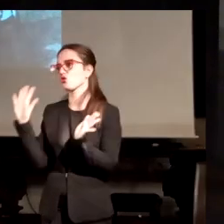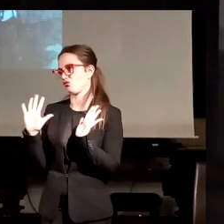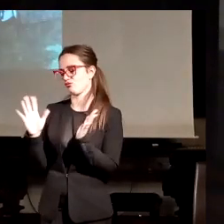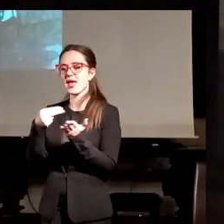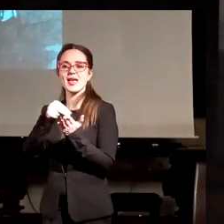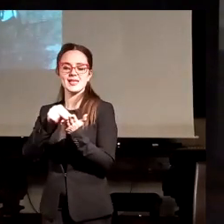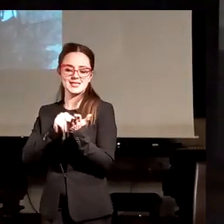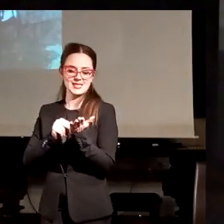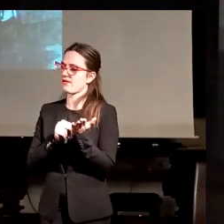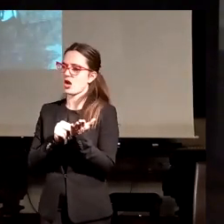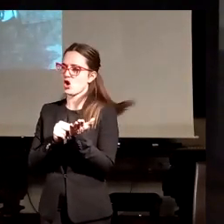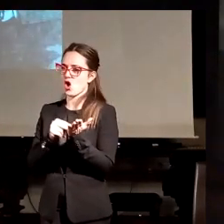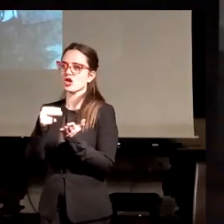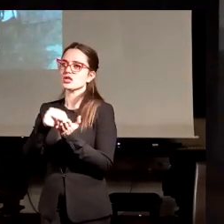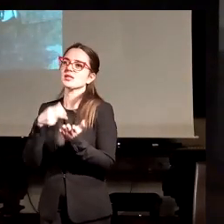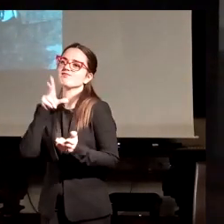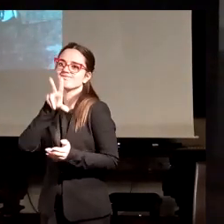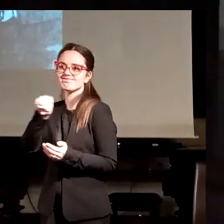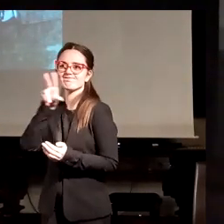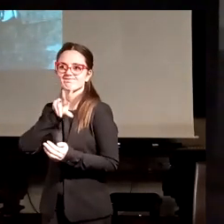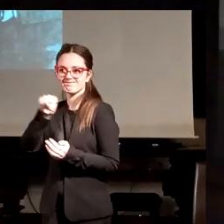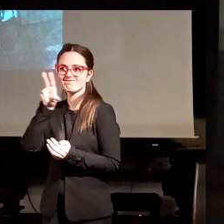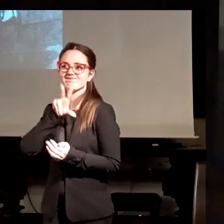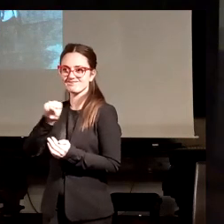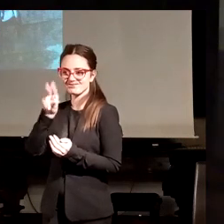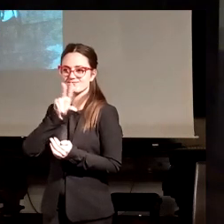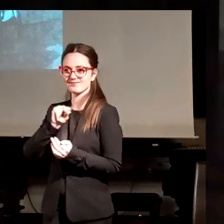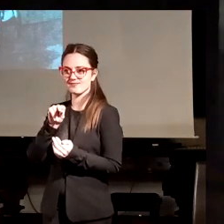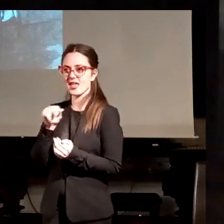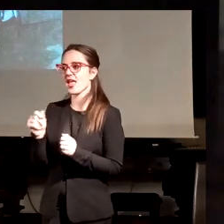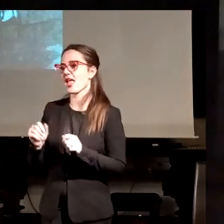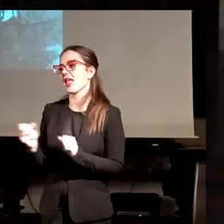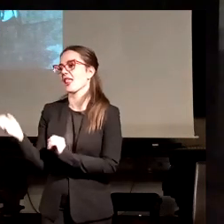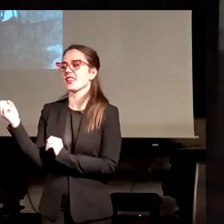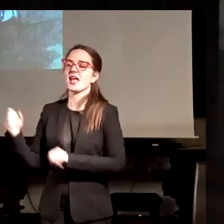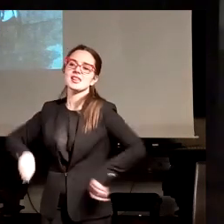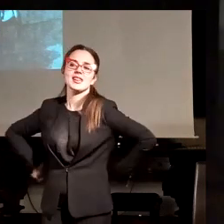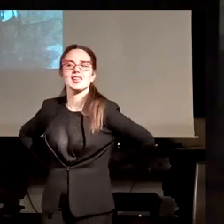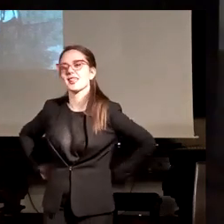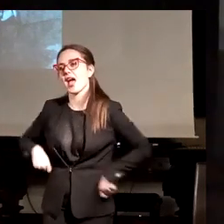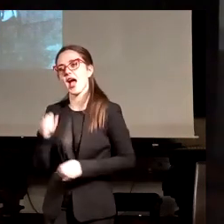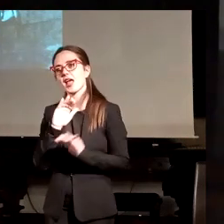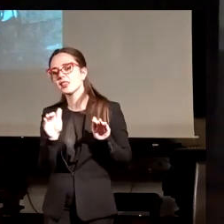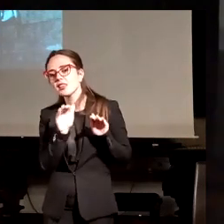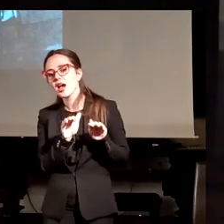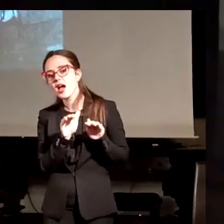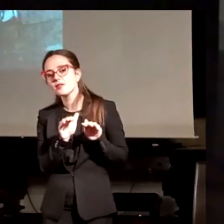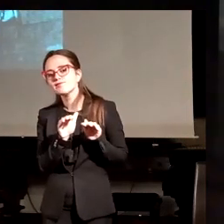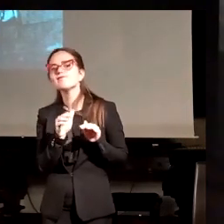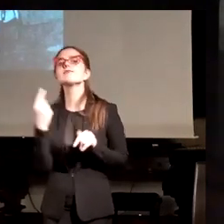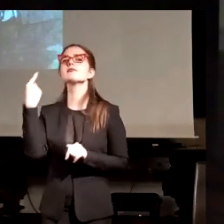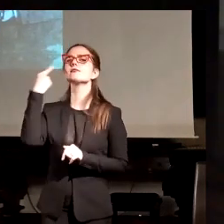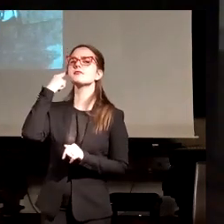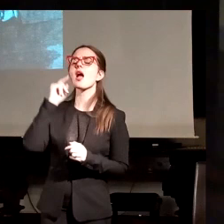male racconta e la tata cioè la tata adulta le trascrive per cui